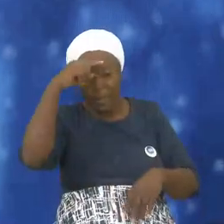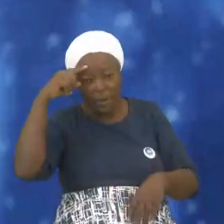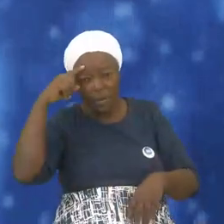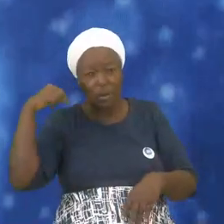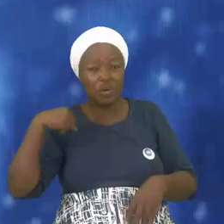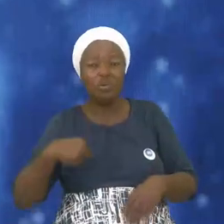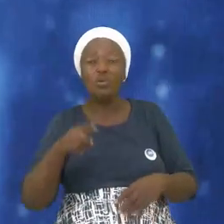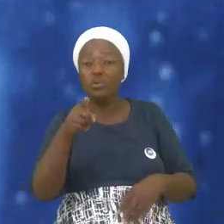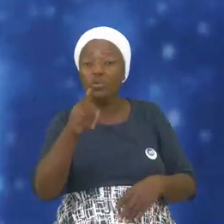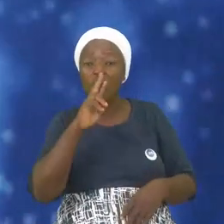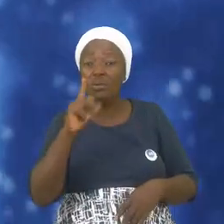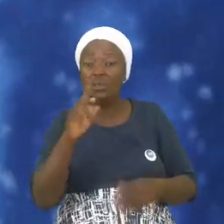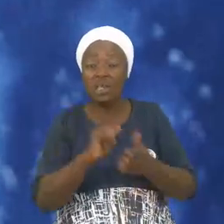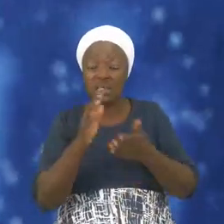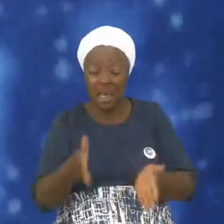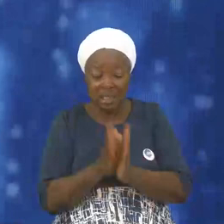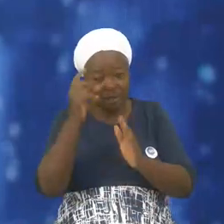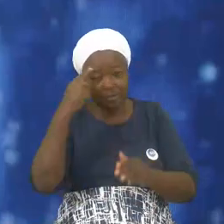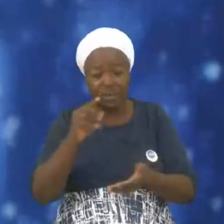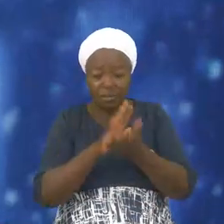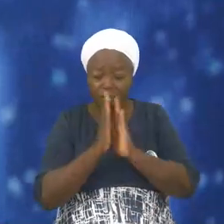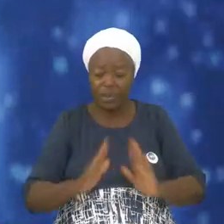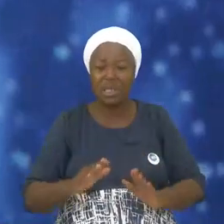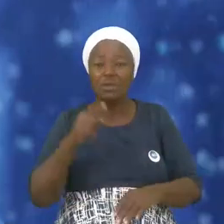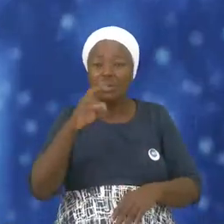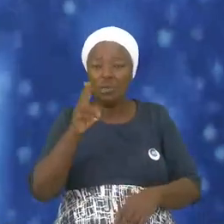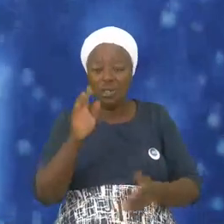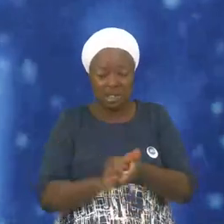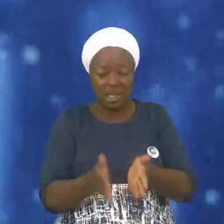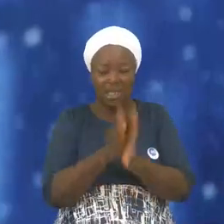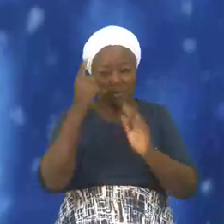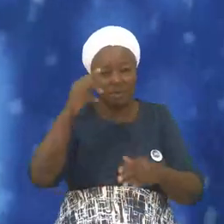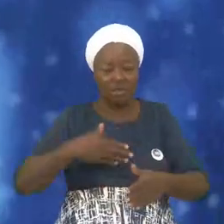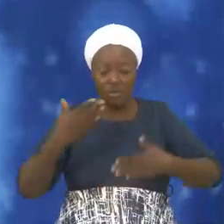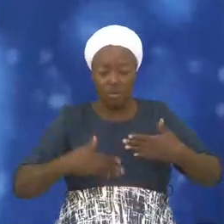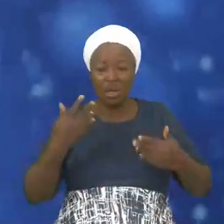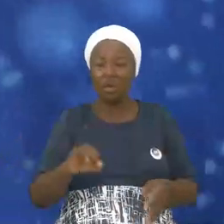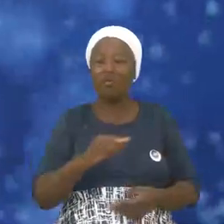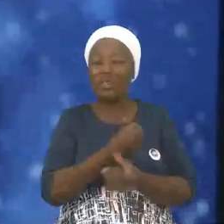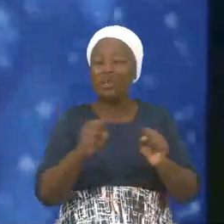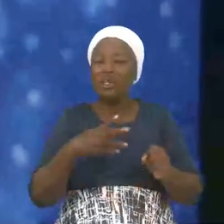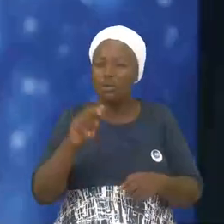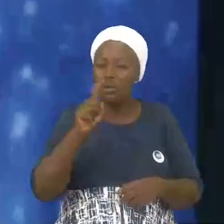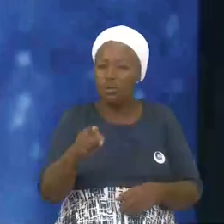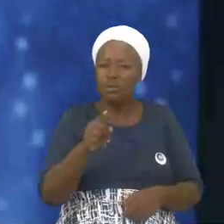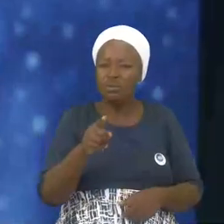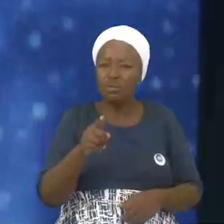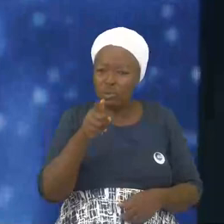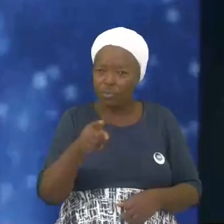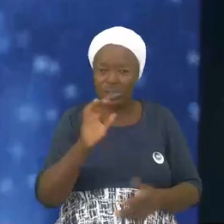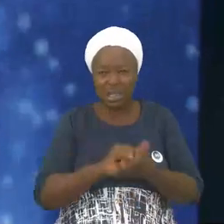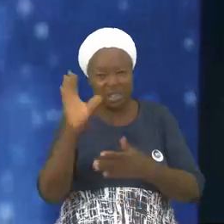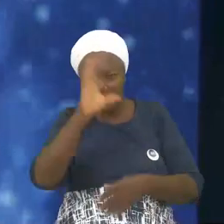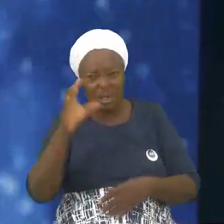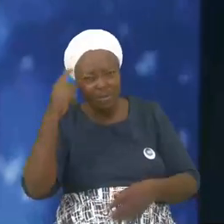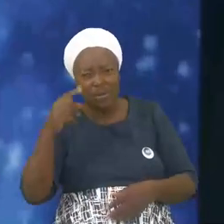femme. Nous faisons ce que nous devons faire. Parce que c'est nous qui demandons la paix. C'est nous qui demandons la joie